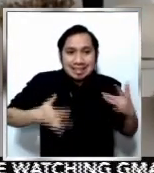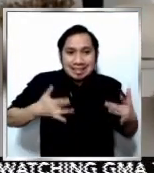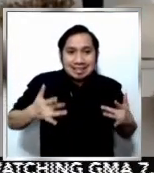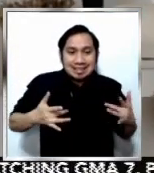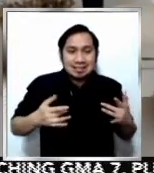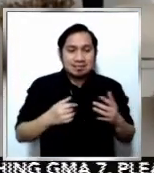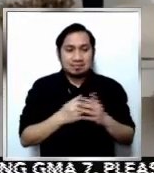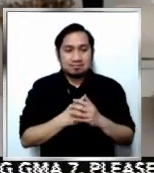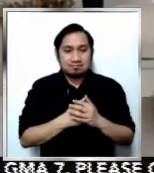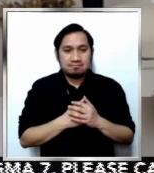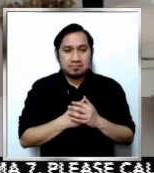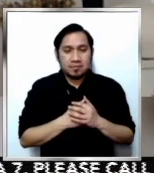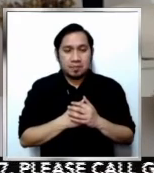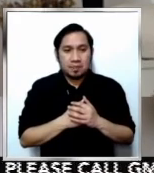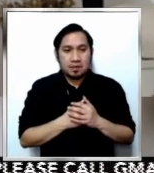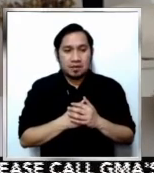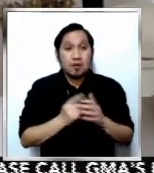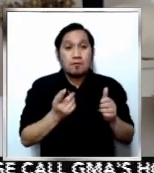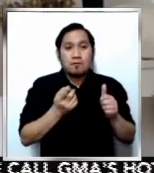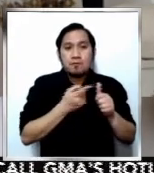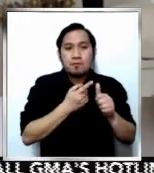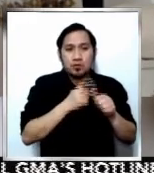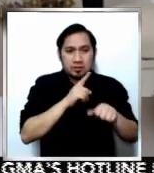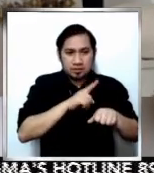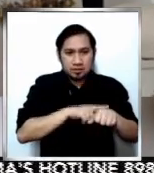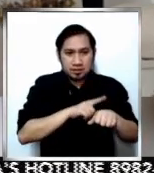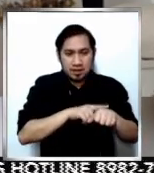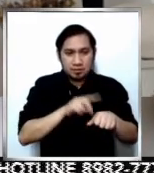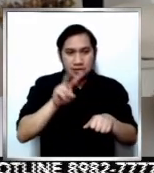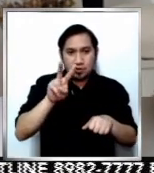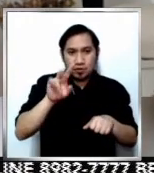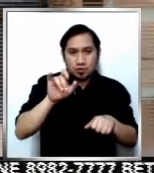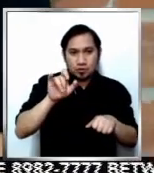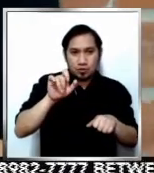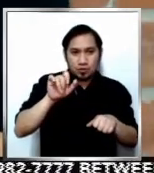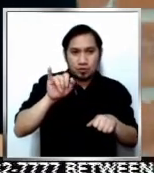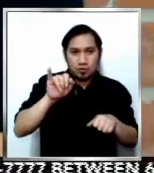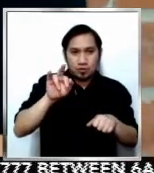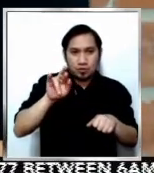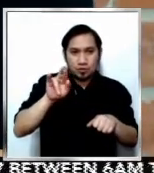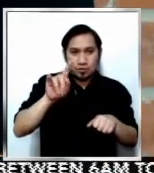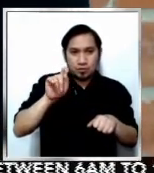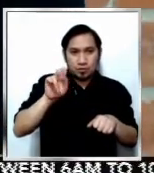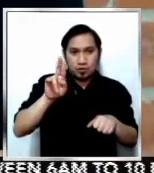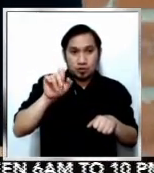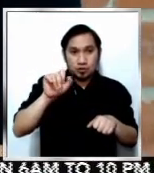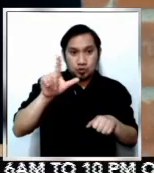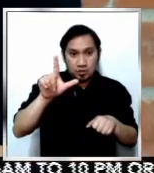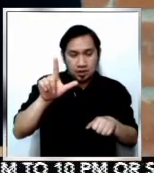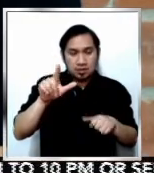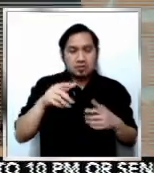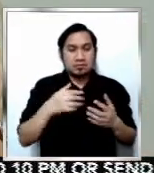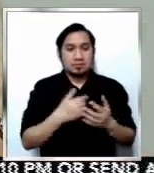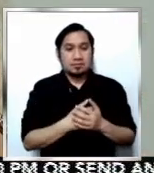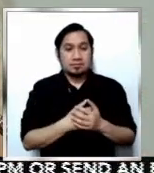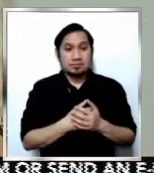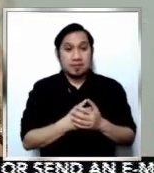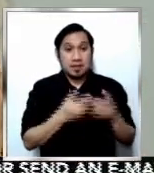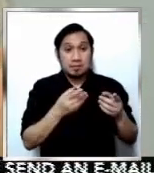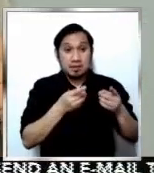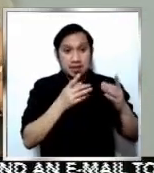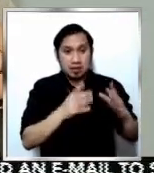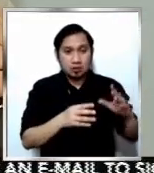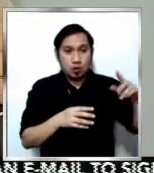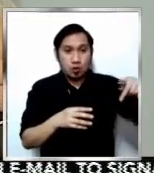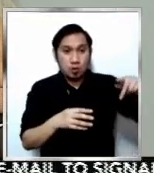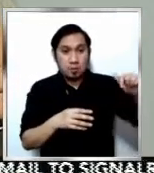magkakaroon ng first ever virtual reality concert dito sa atin sa Pinas. Directed by Paolo Valenciano, makakasama din ni Alden